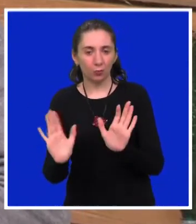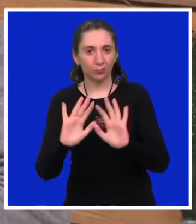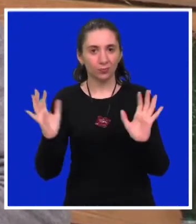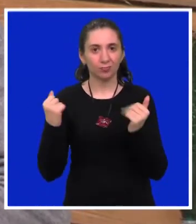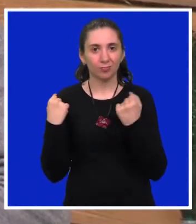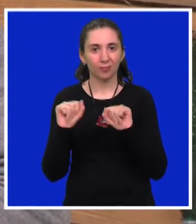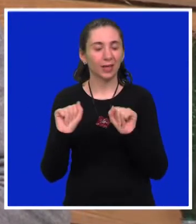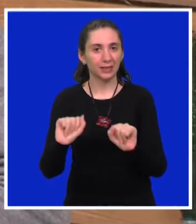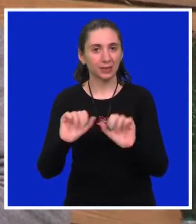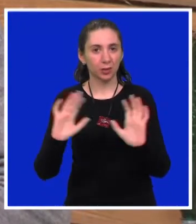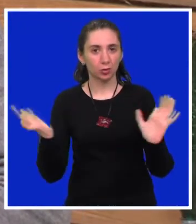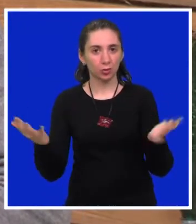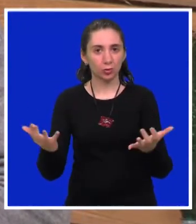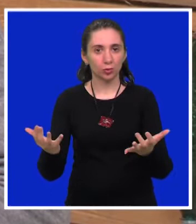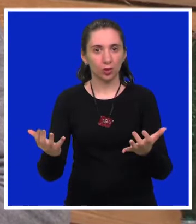zadržali